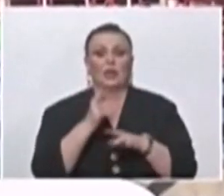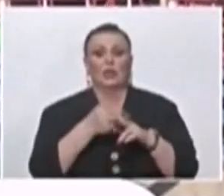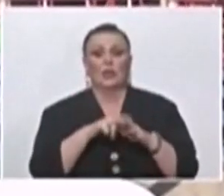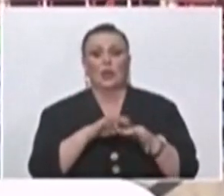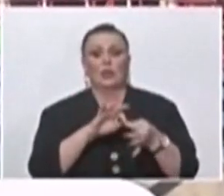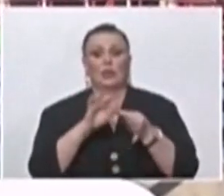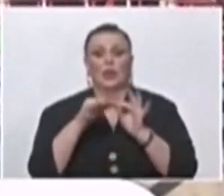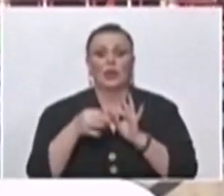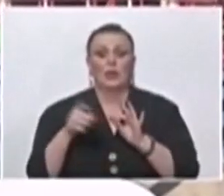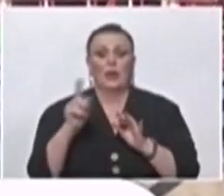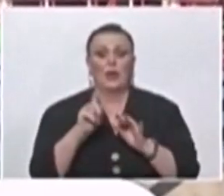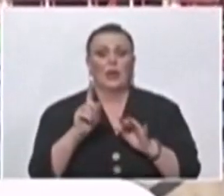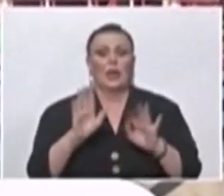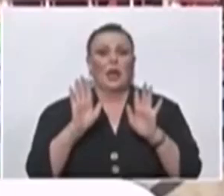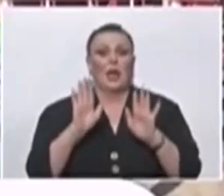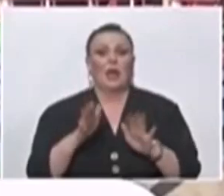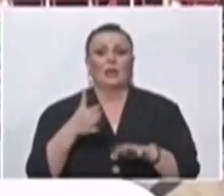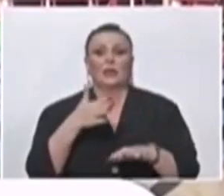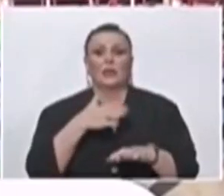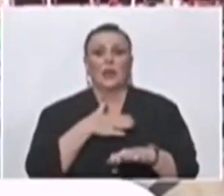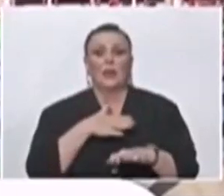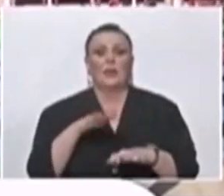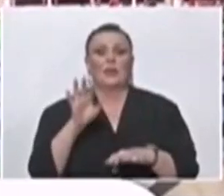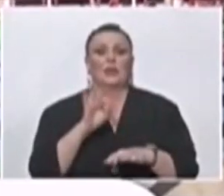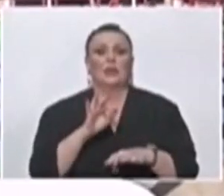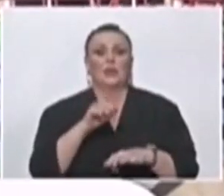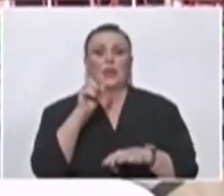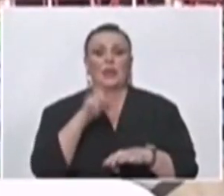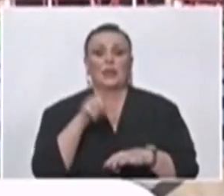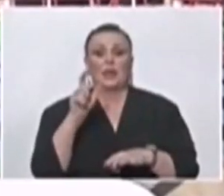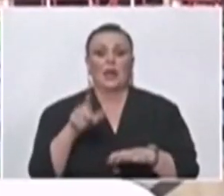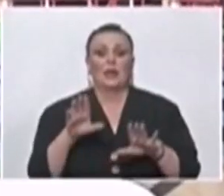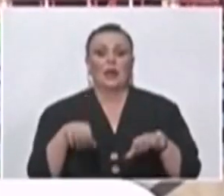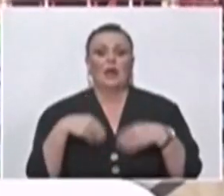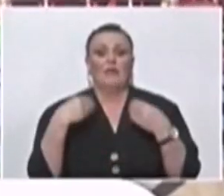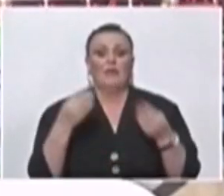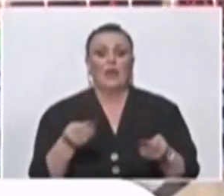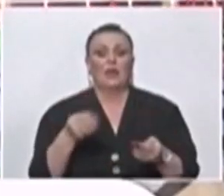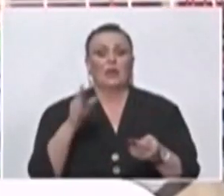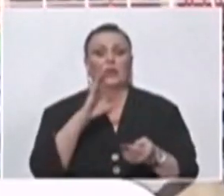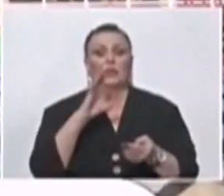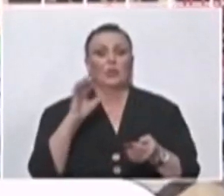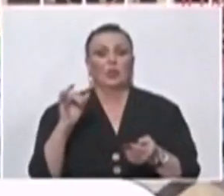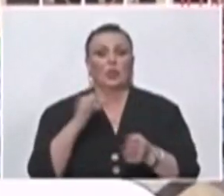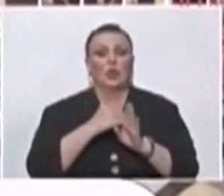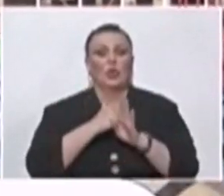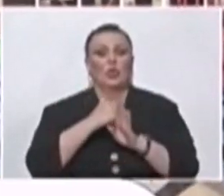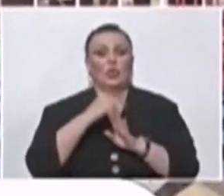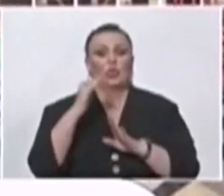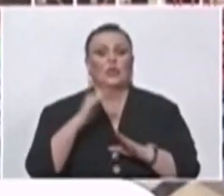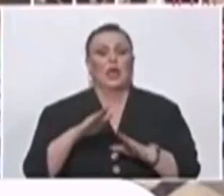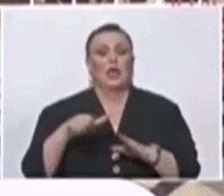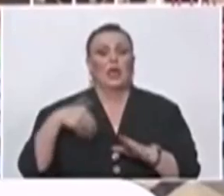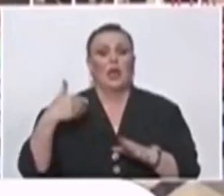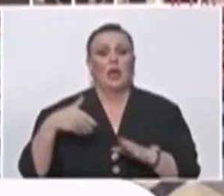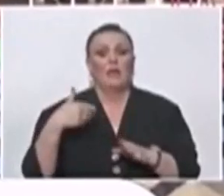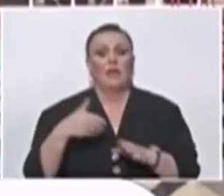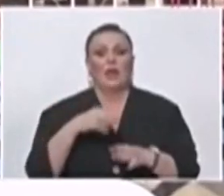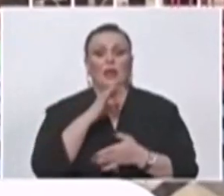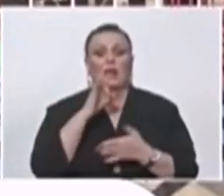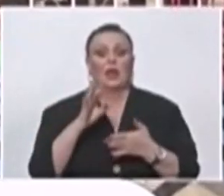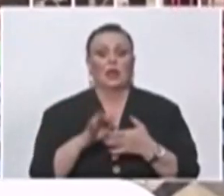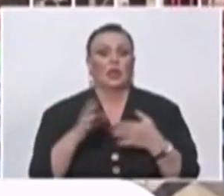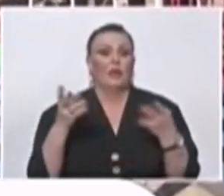ki, yalnız bizim insanlara verdiyimiz su yüksək keyfiyyətlə cavab